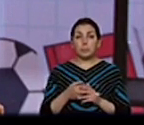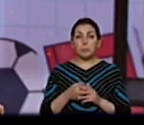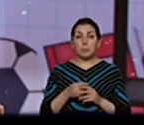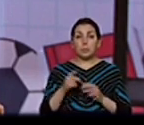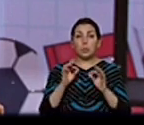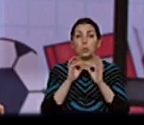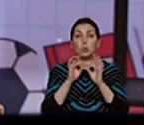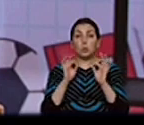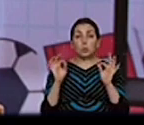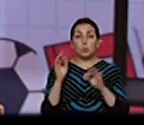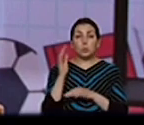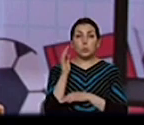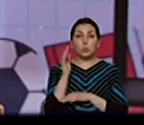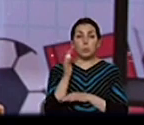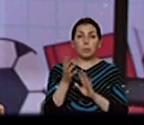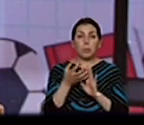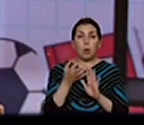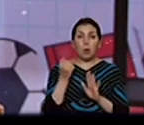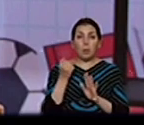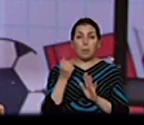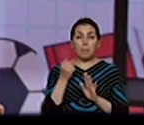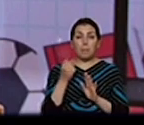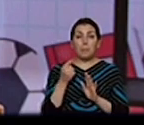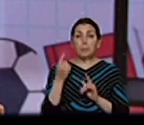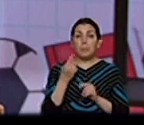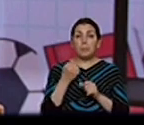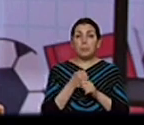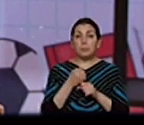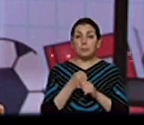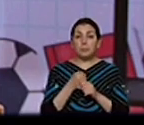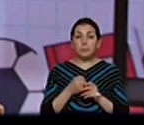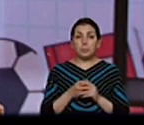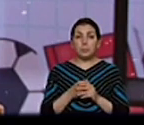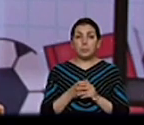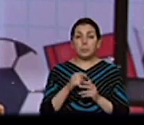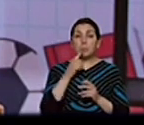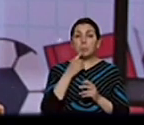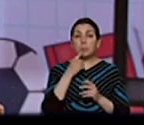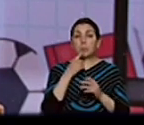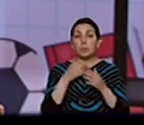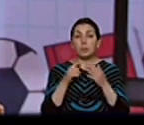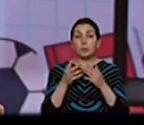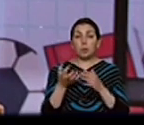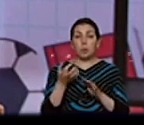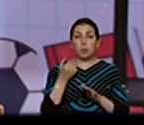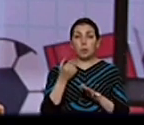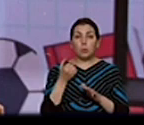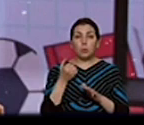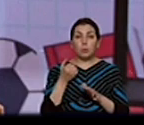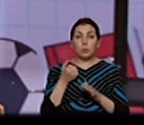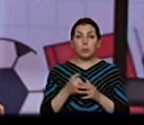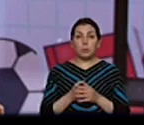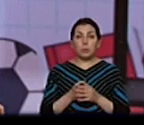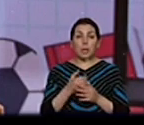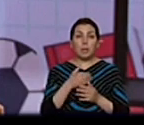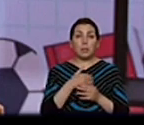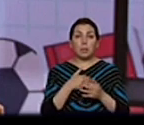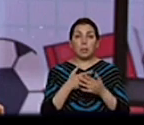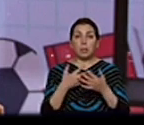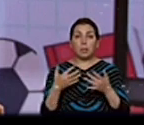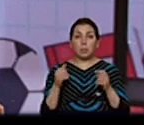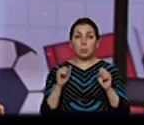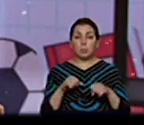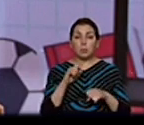olib, birinchi bosqichda konfetlarimizni olamiz. Konfetlarimizni shakli istalgan usulda bo'lishi mumkin.